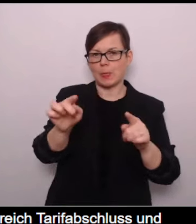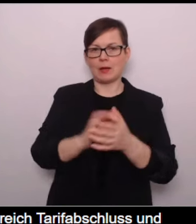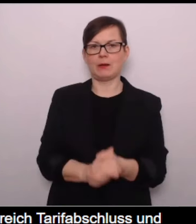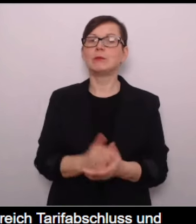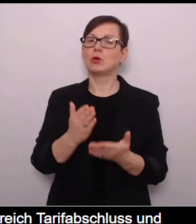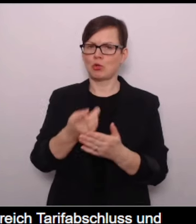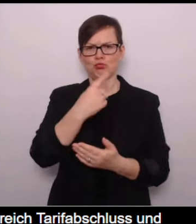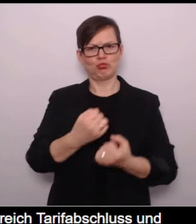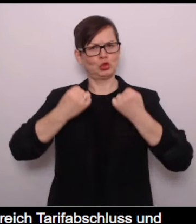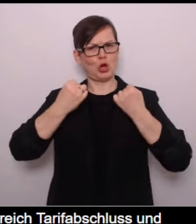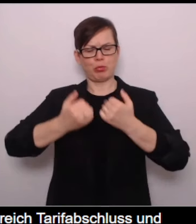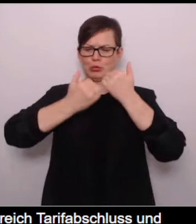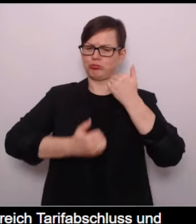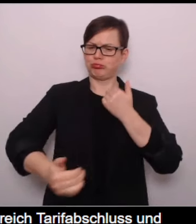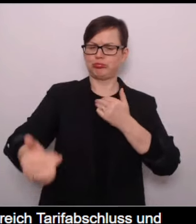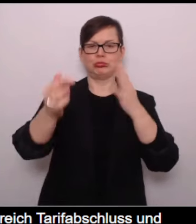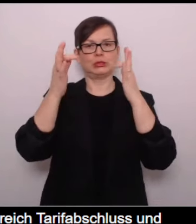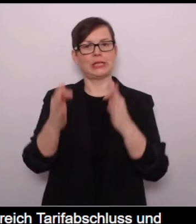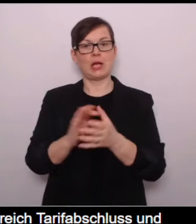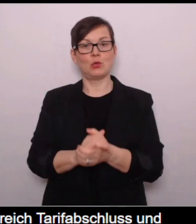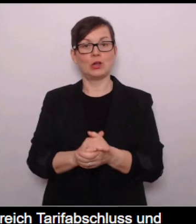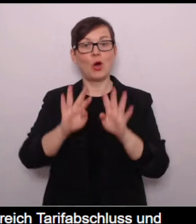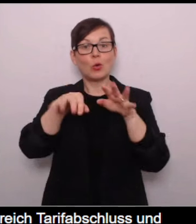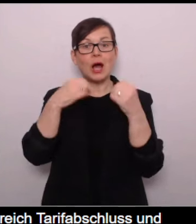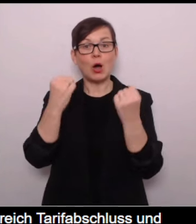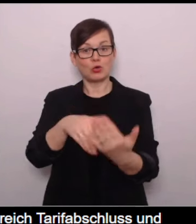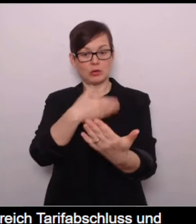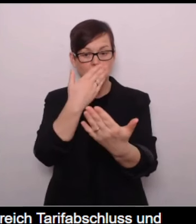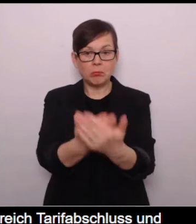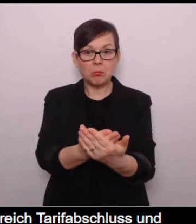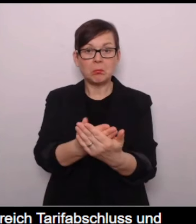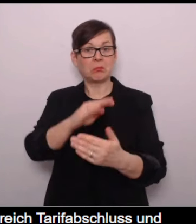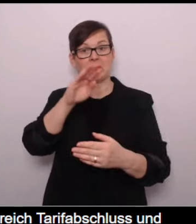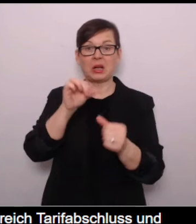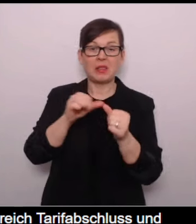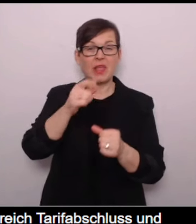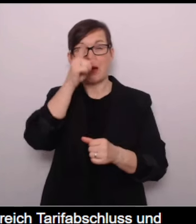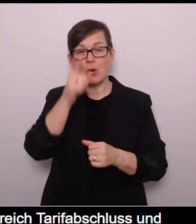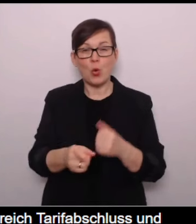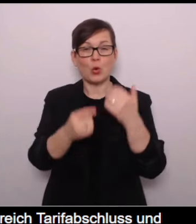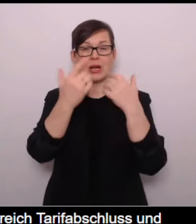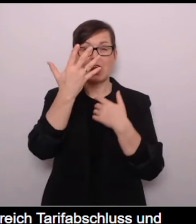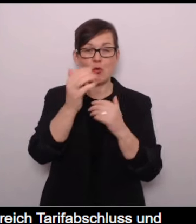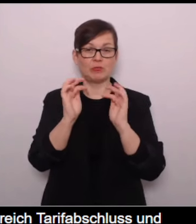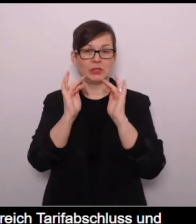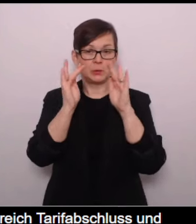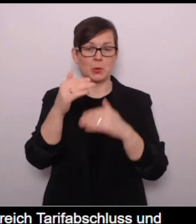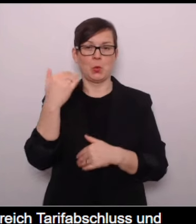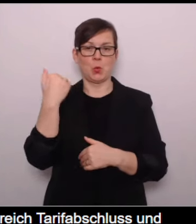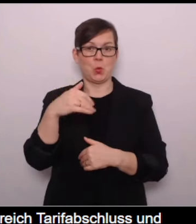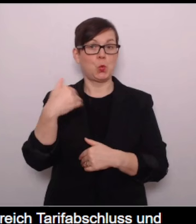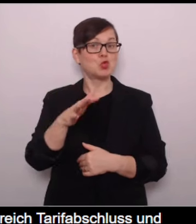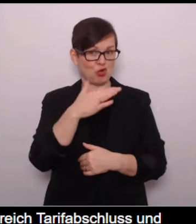alles zu hinterfragen. Und so bleiben wir ein Stabilitätsanker bei uns. Und das gesamte Volumen ist schon, ja,